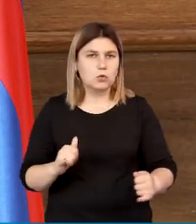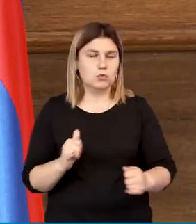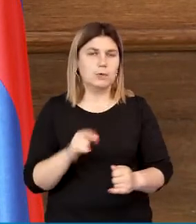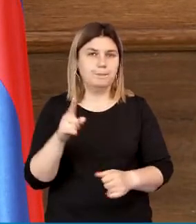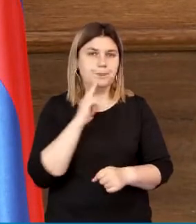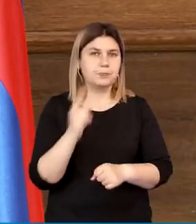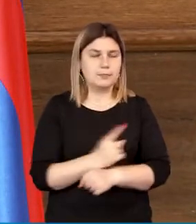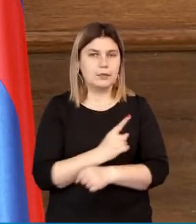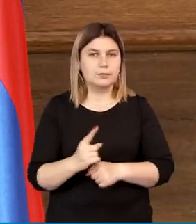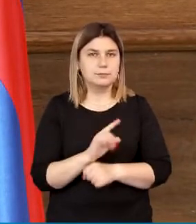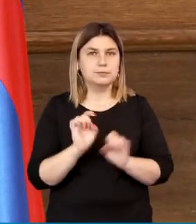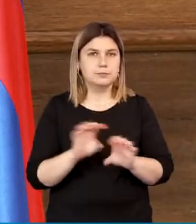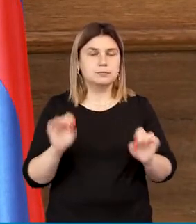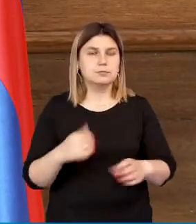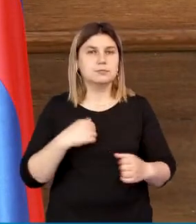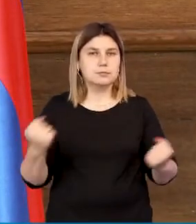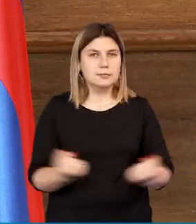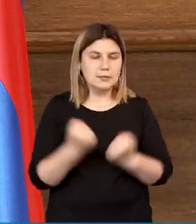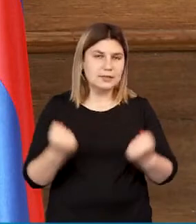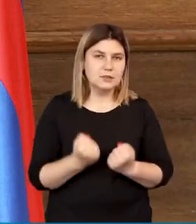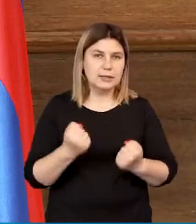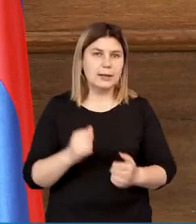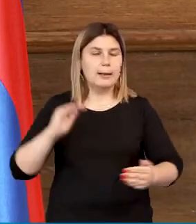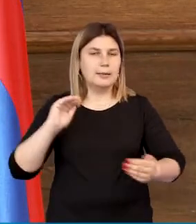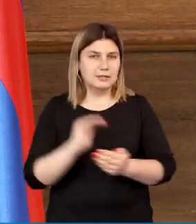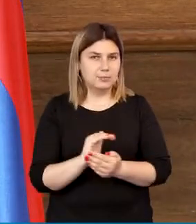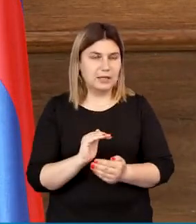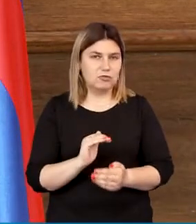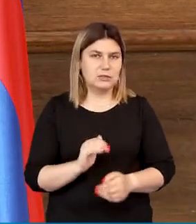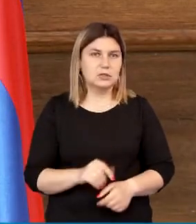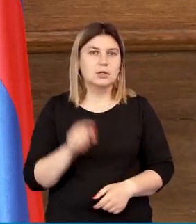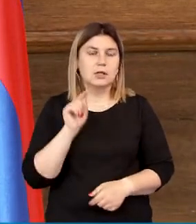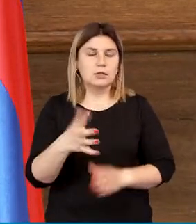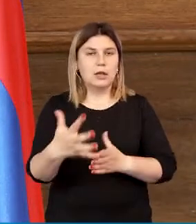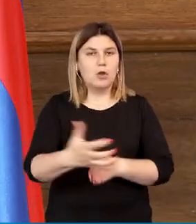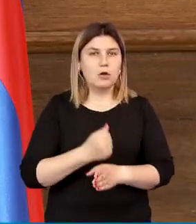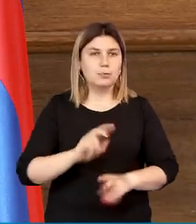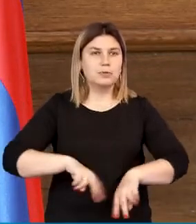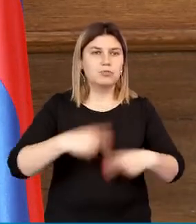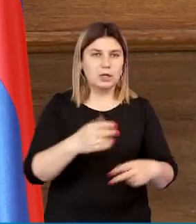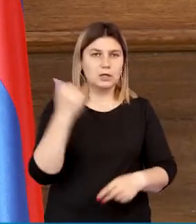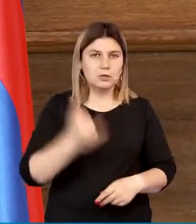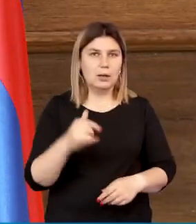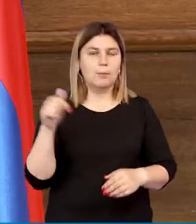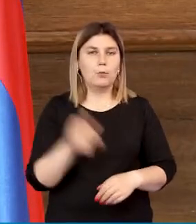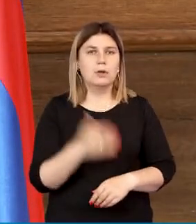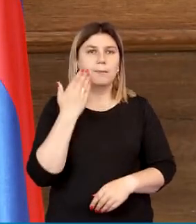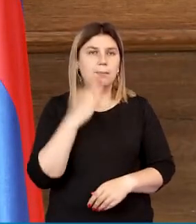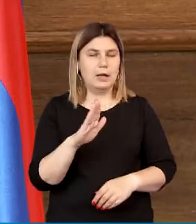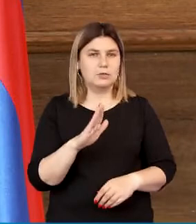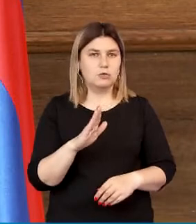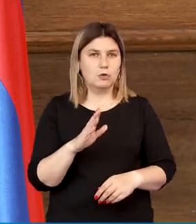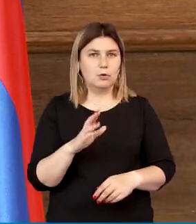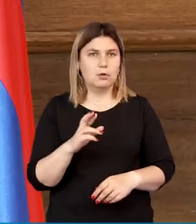ryzyko zakażenia, staramy się minimalizować, więc ten odbiór i przekazanie dziecka musi nastąpić w sposób bardzo racjonalny,